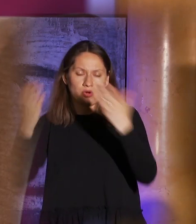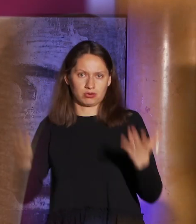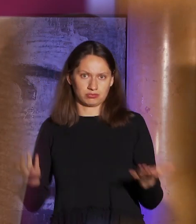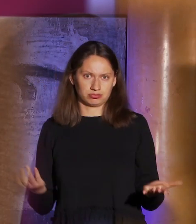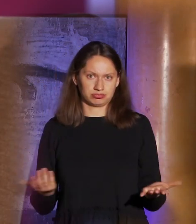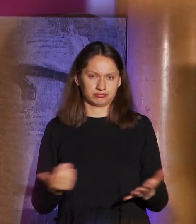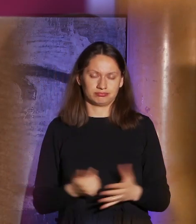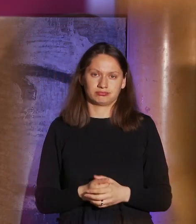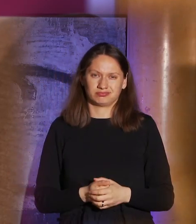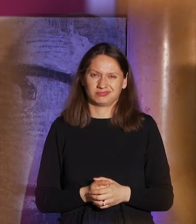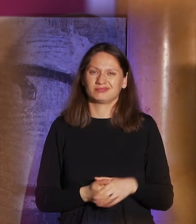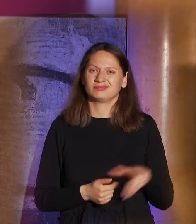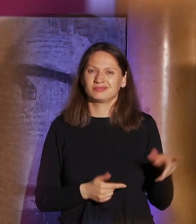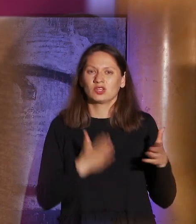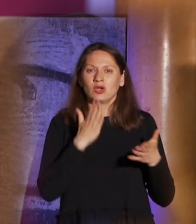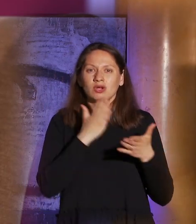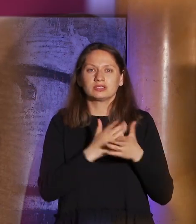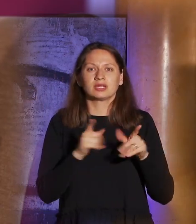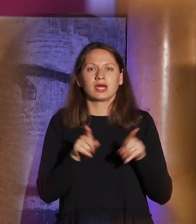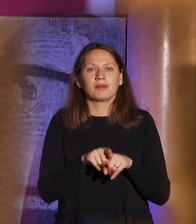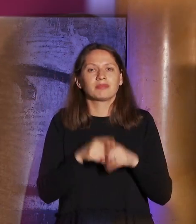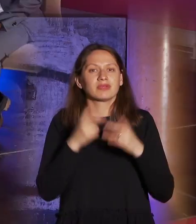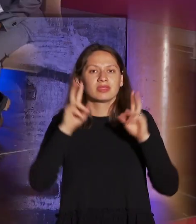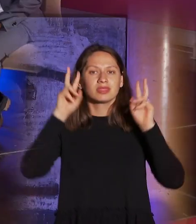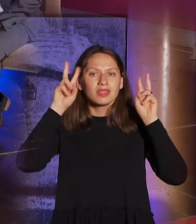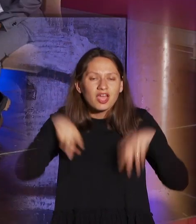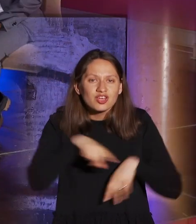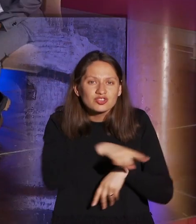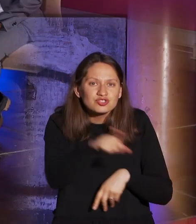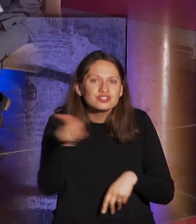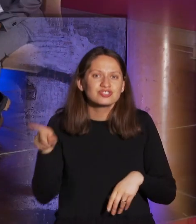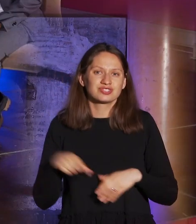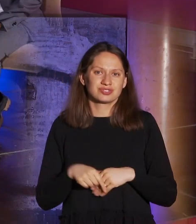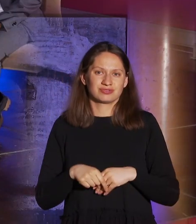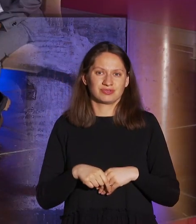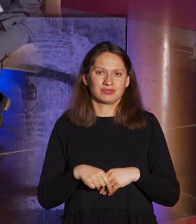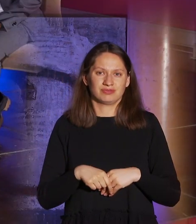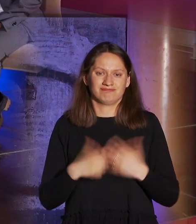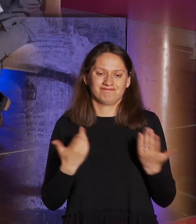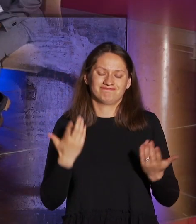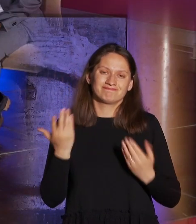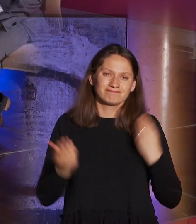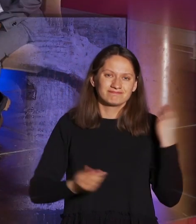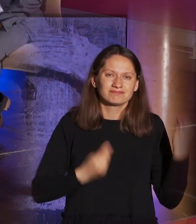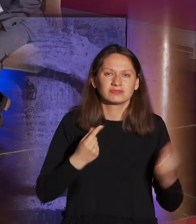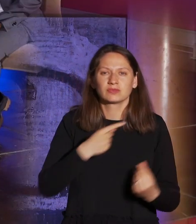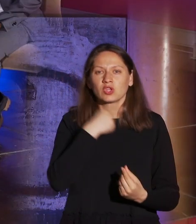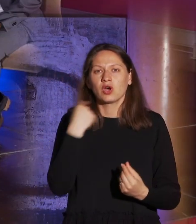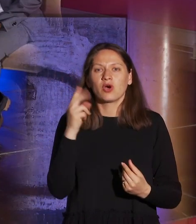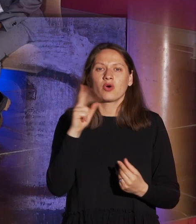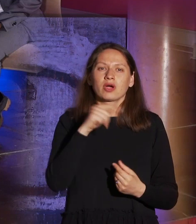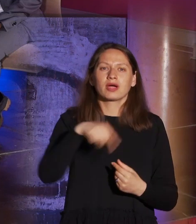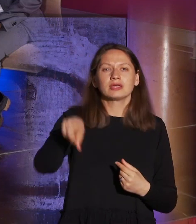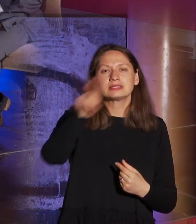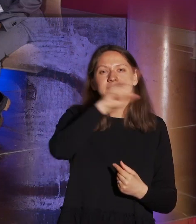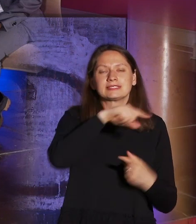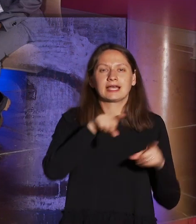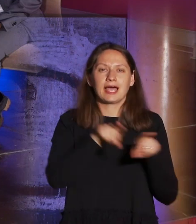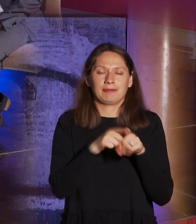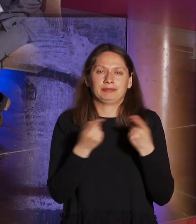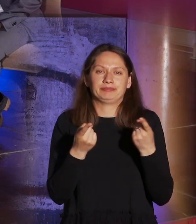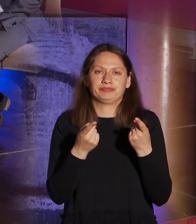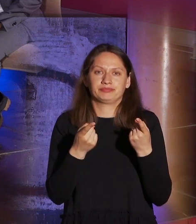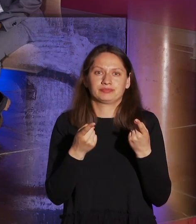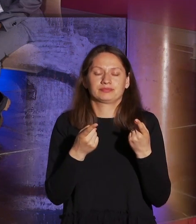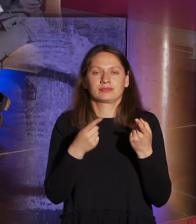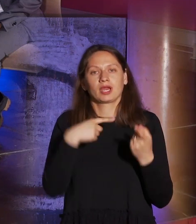bet tas nežinojimas ir labai gražu ir labai sveikitina, kai jūs kalbat, kad čia visi tiek daug kalba ir aiškina ir po